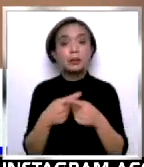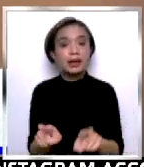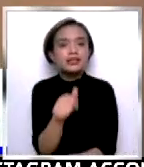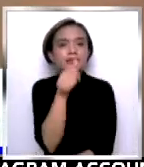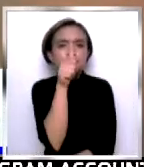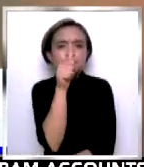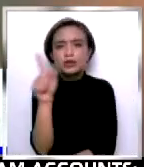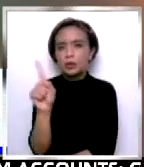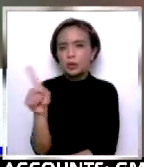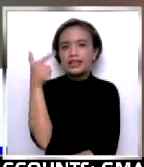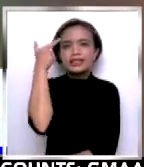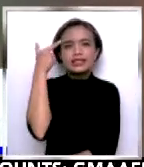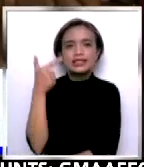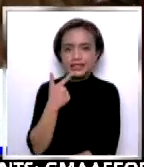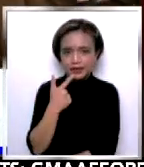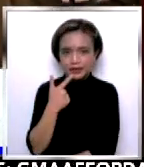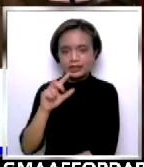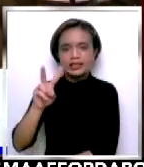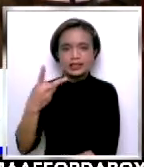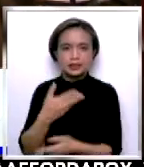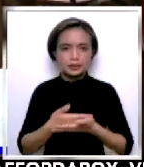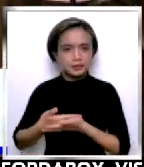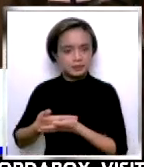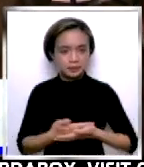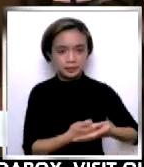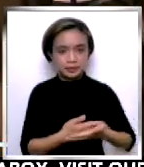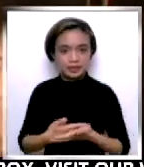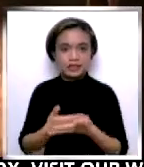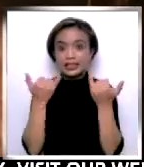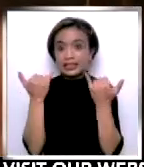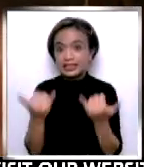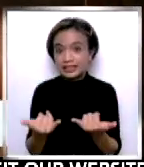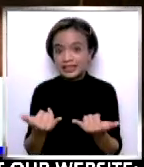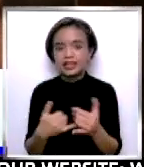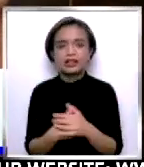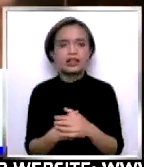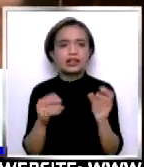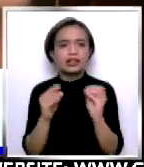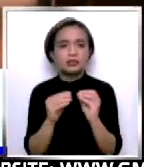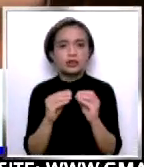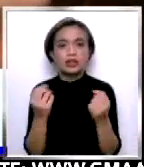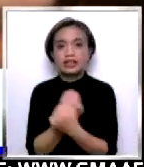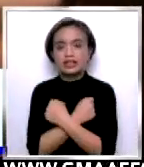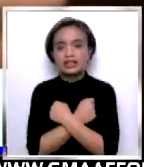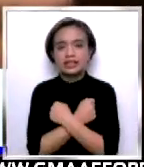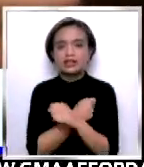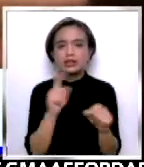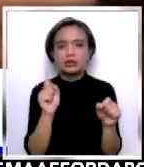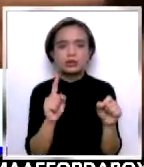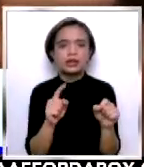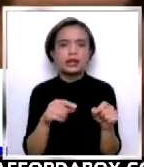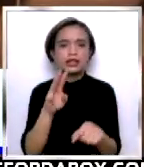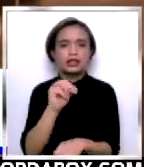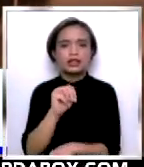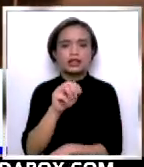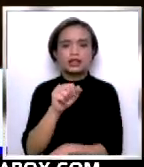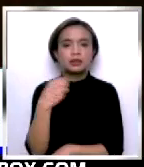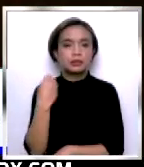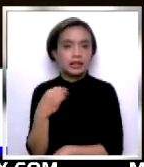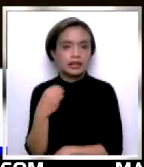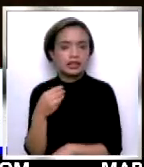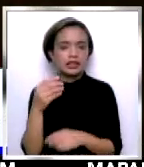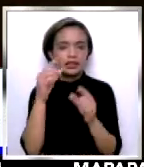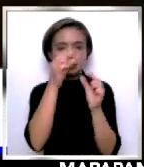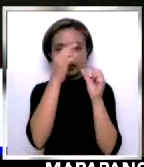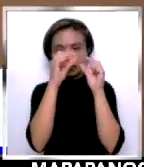ano ang gender ng kanilang baby. For now, more love for the show Maria Clara at Ibarra and more hate para sa role na ginagampanan